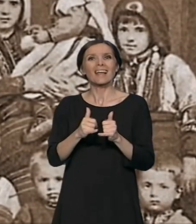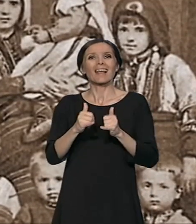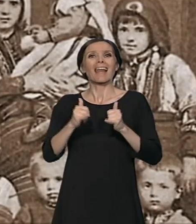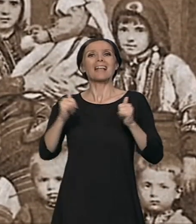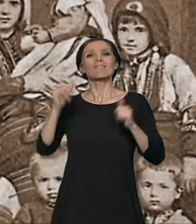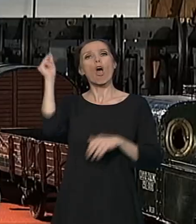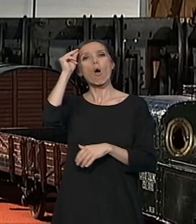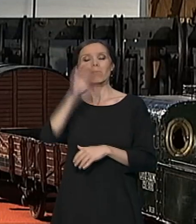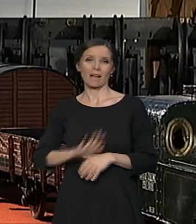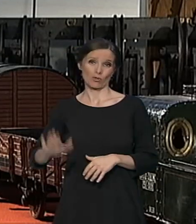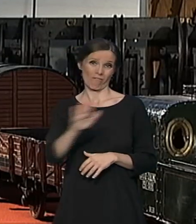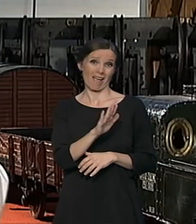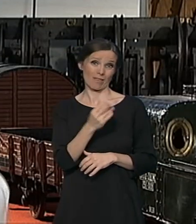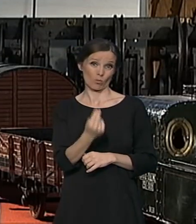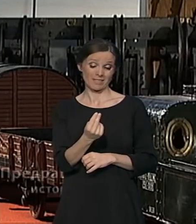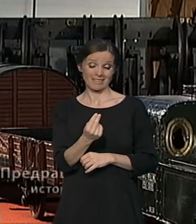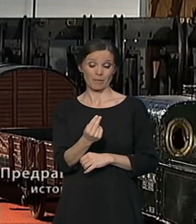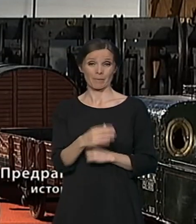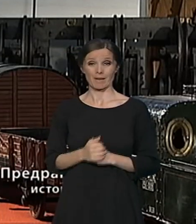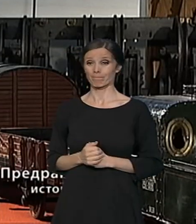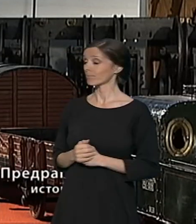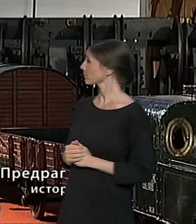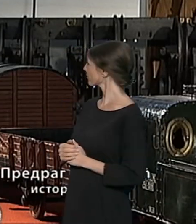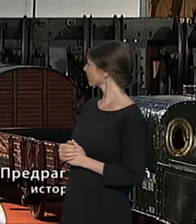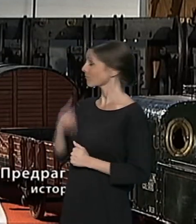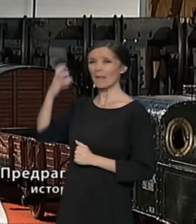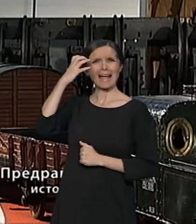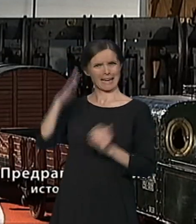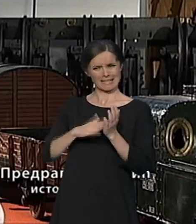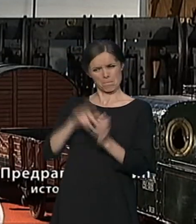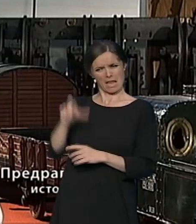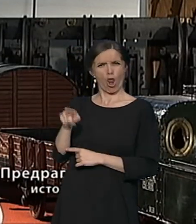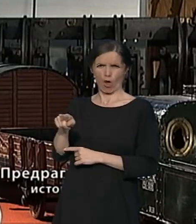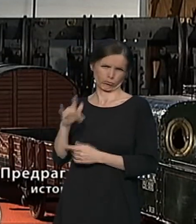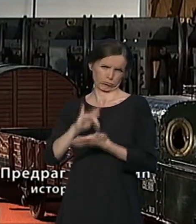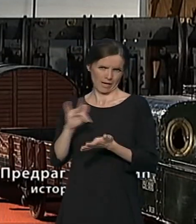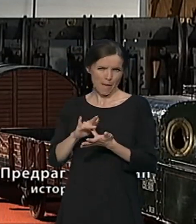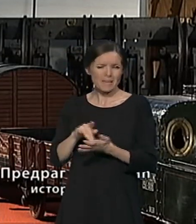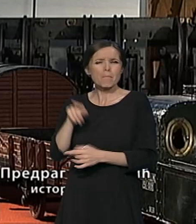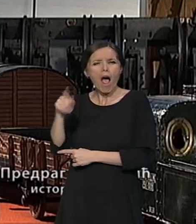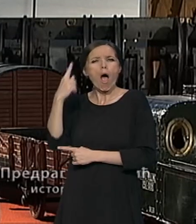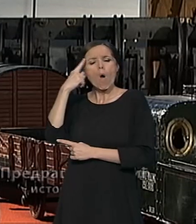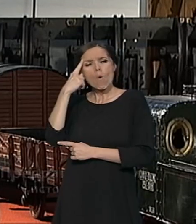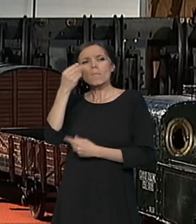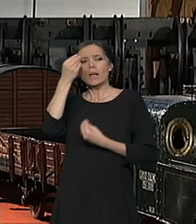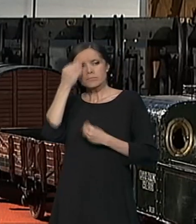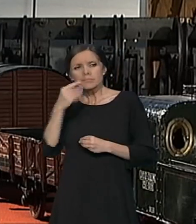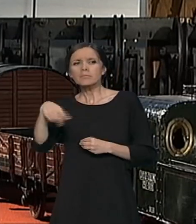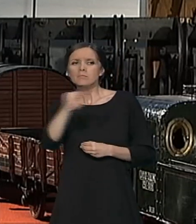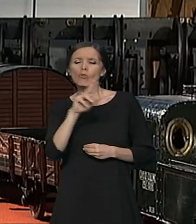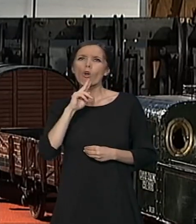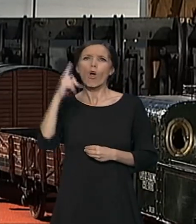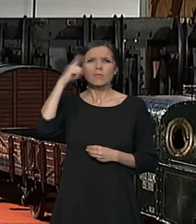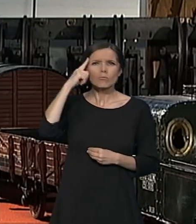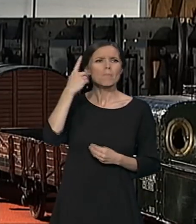obrazovanje u Srbiji. Nepismeni Miloš je cijenio ljude od nauke. od slova. Da ne govorimo